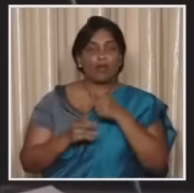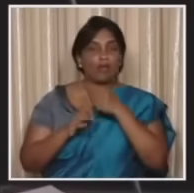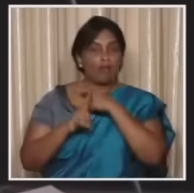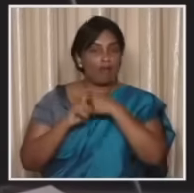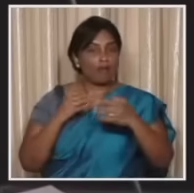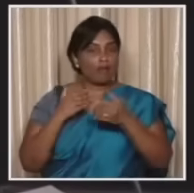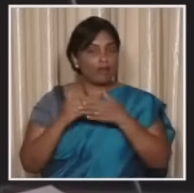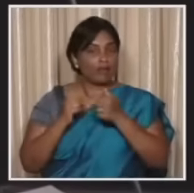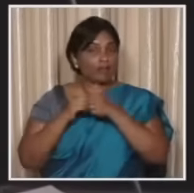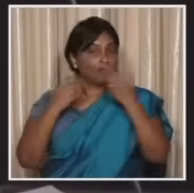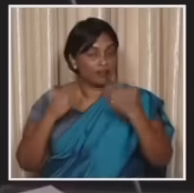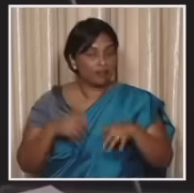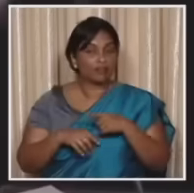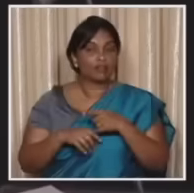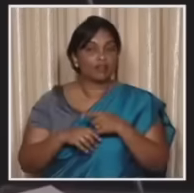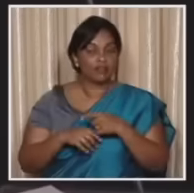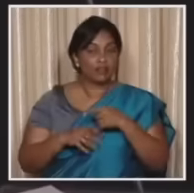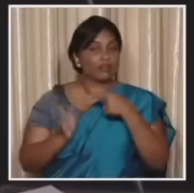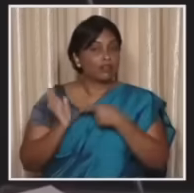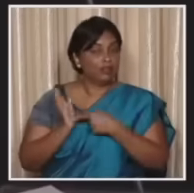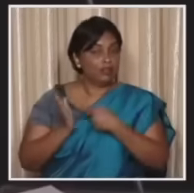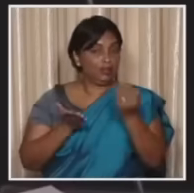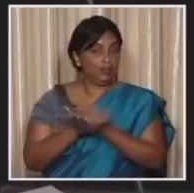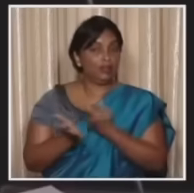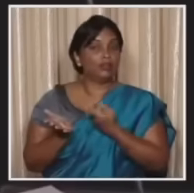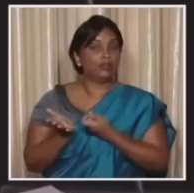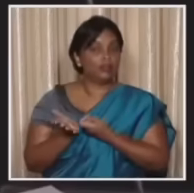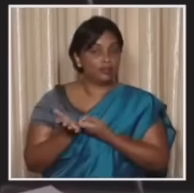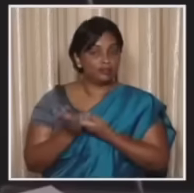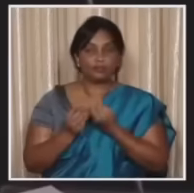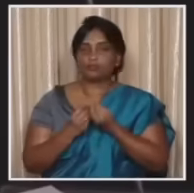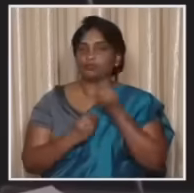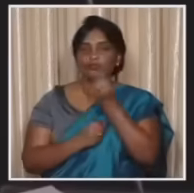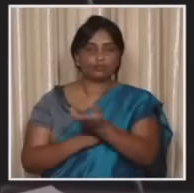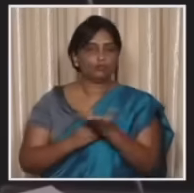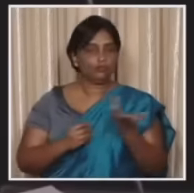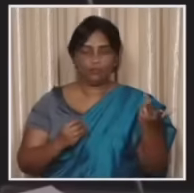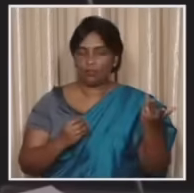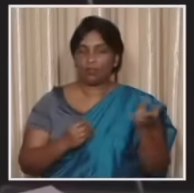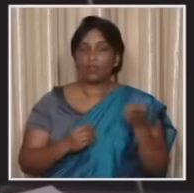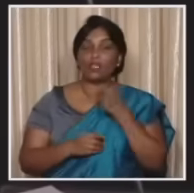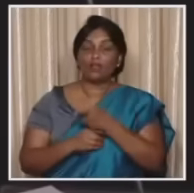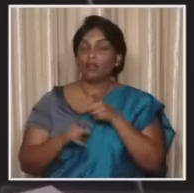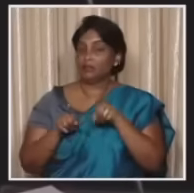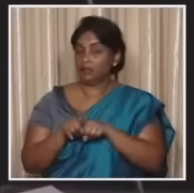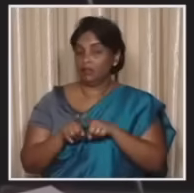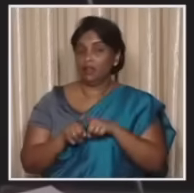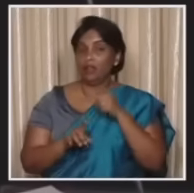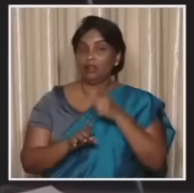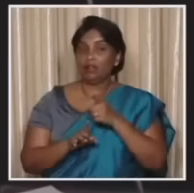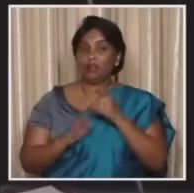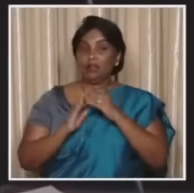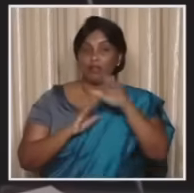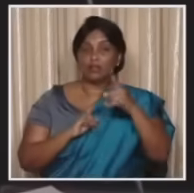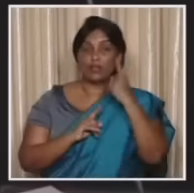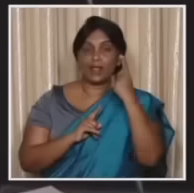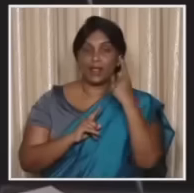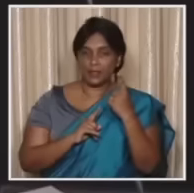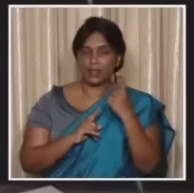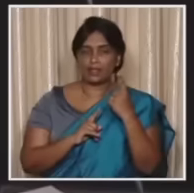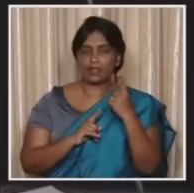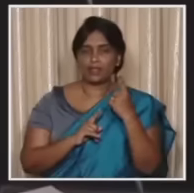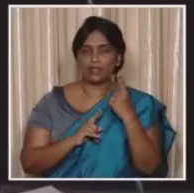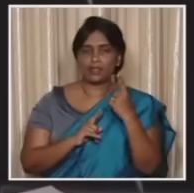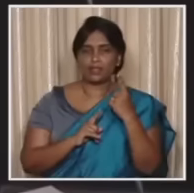බාගෙට හදපුවා ඉවර කරන්න මේ වෙන් කර මුදල් වලින් කිසිදු වැඩක් කරේ නැහැ. ඒ වෙනුවට වසමකට එක ගයක් කියලා මට මතකයි